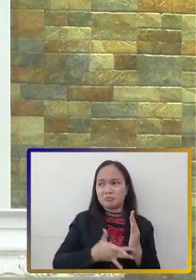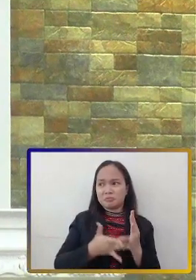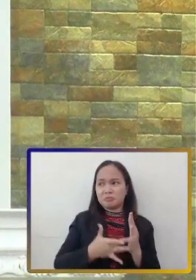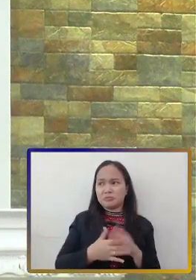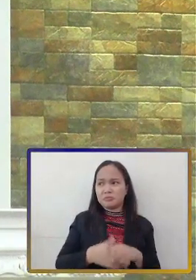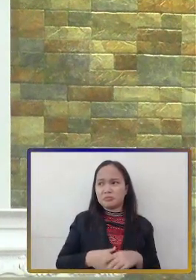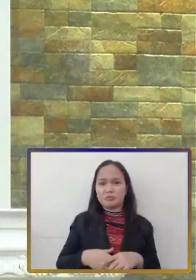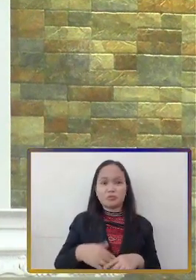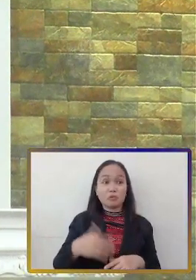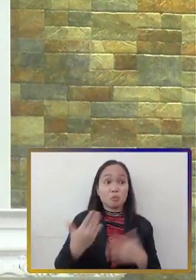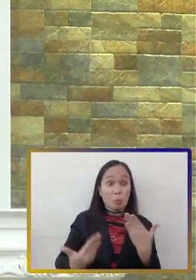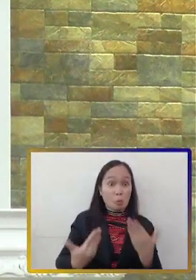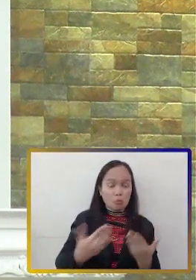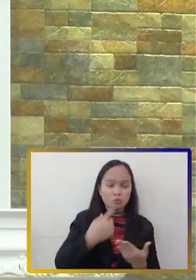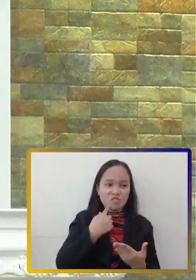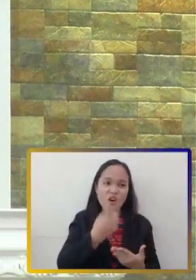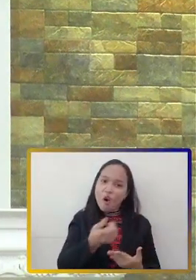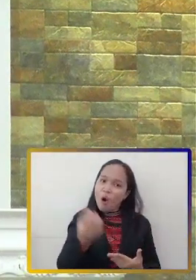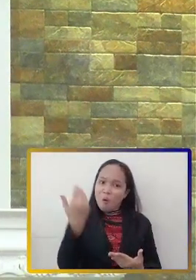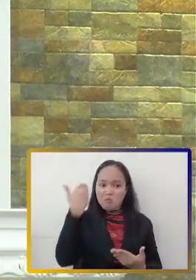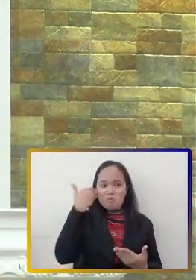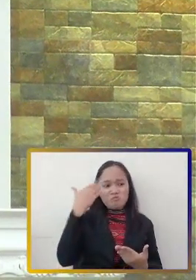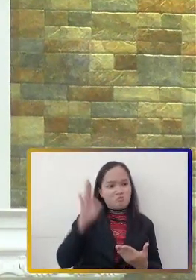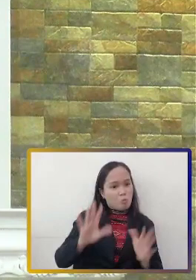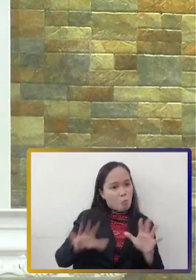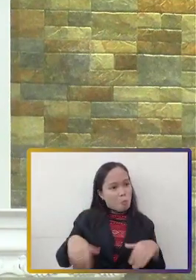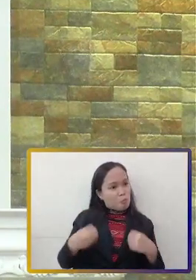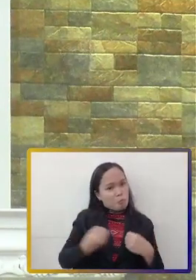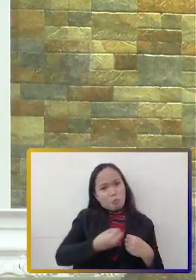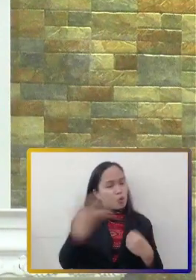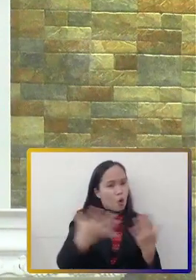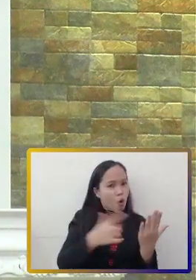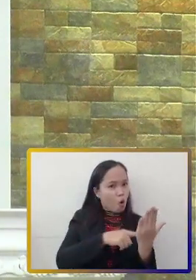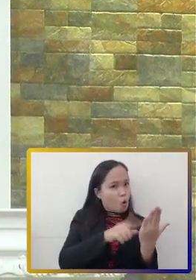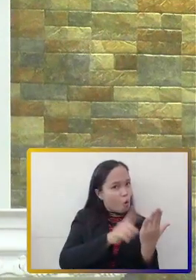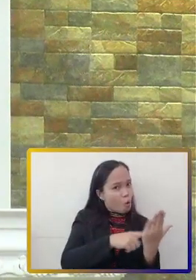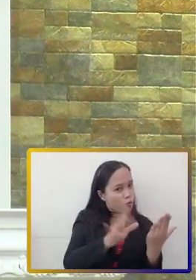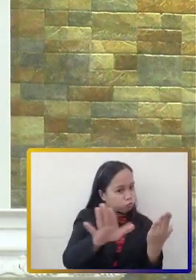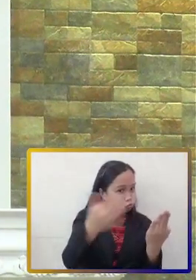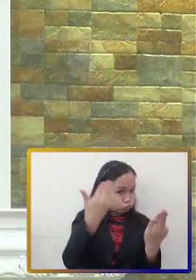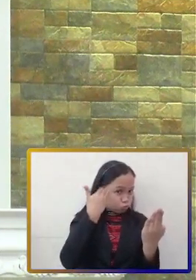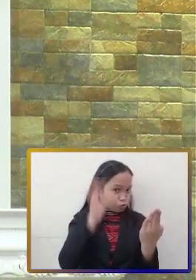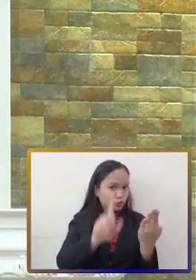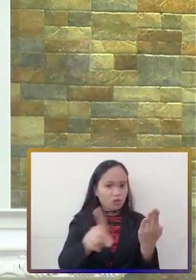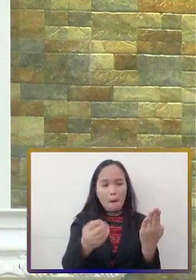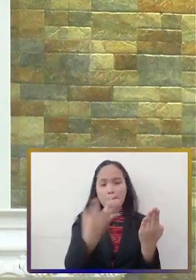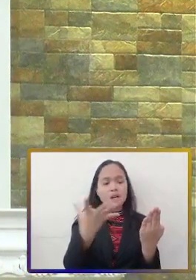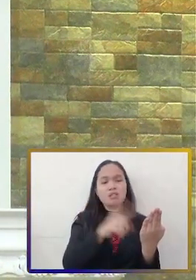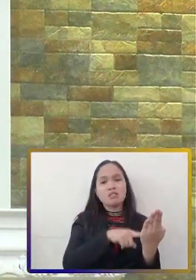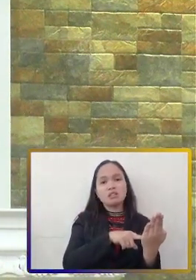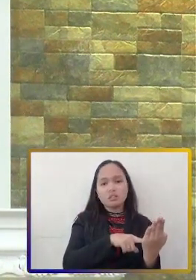hindi mo alam kung anong magkano ito at kung ano itong gadget kong ito.